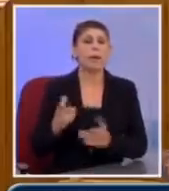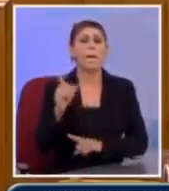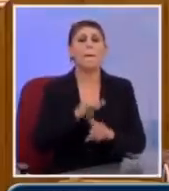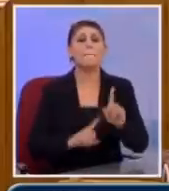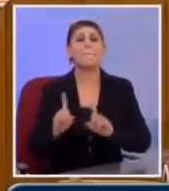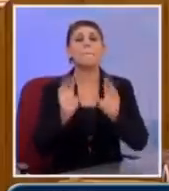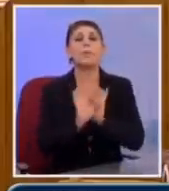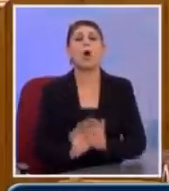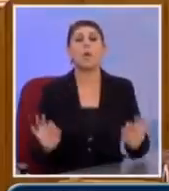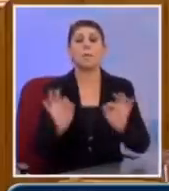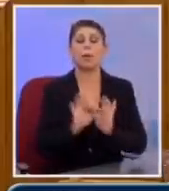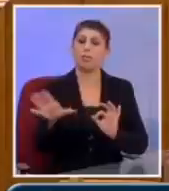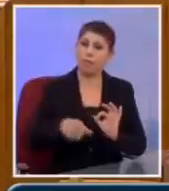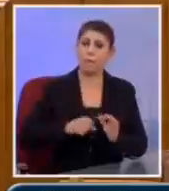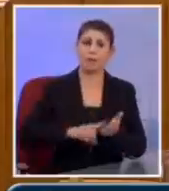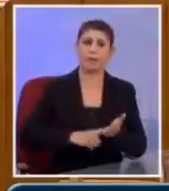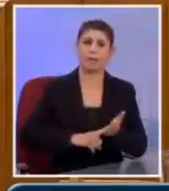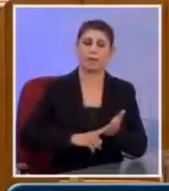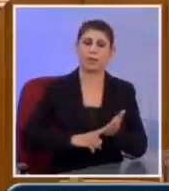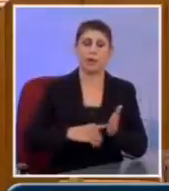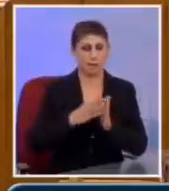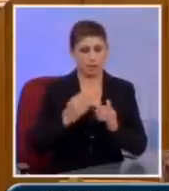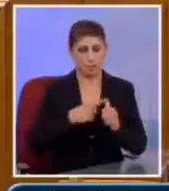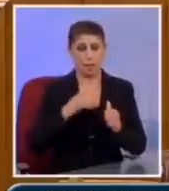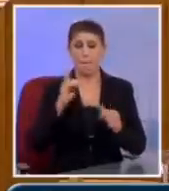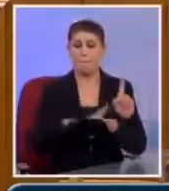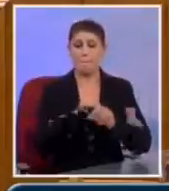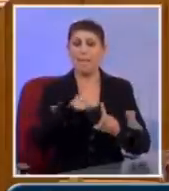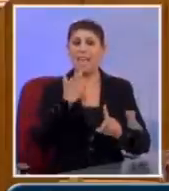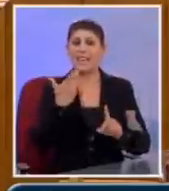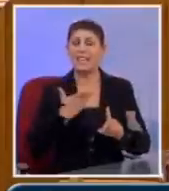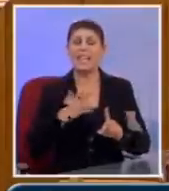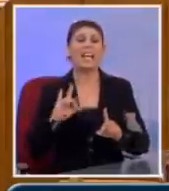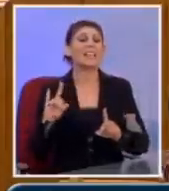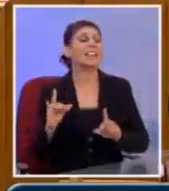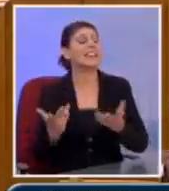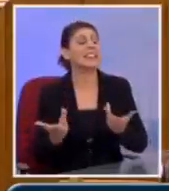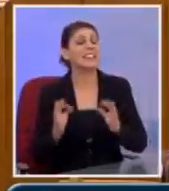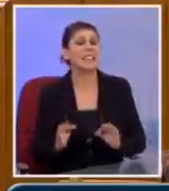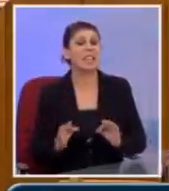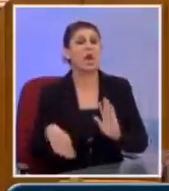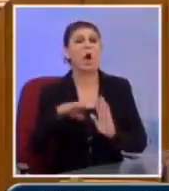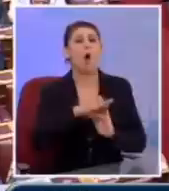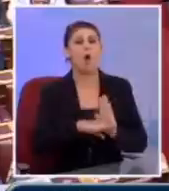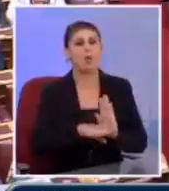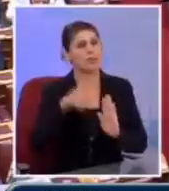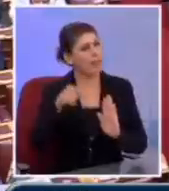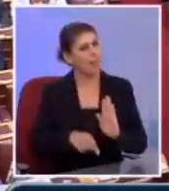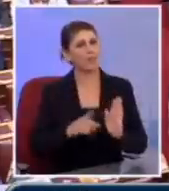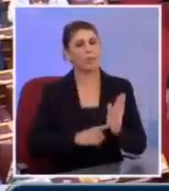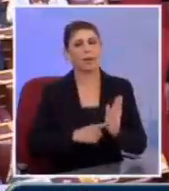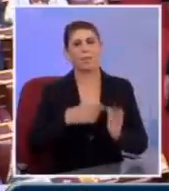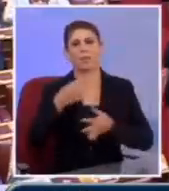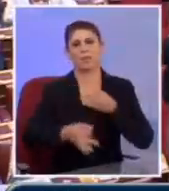την αποκτήσουν. Σε ποια ηλικία και με ποιους όρους. Εκεί λοιπόν πρέπει να